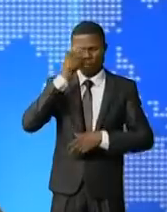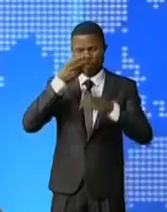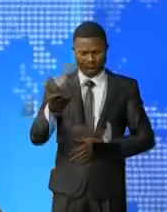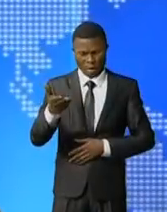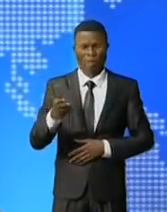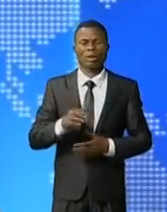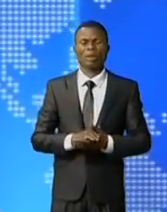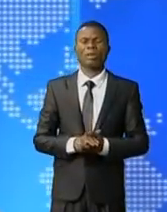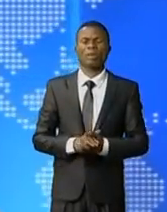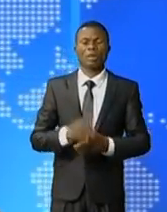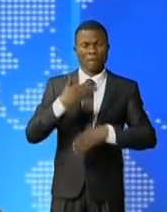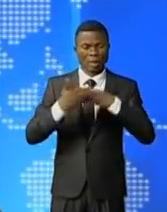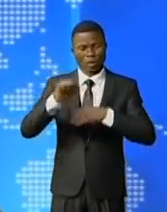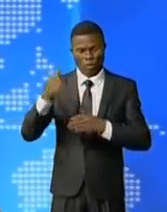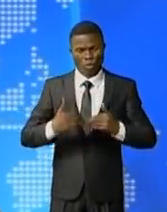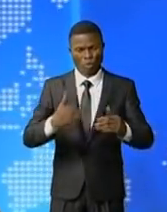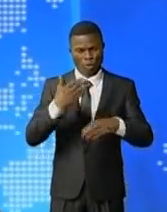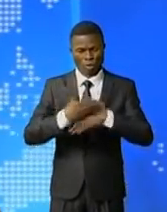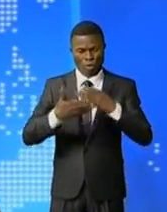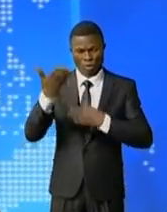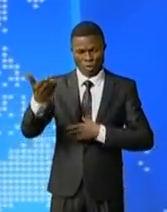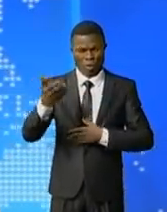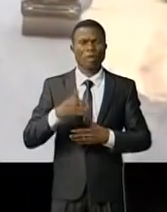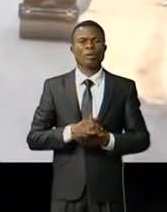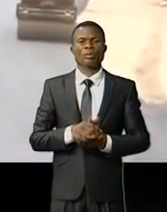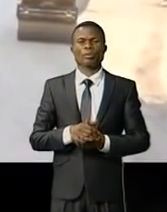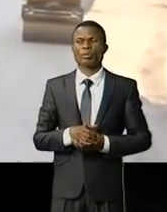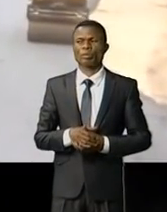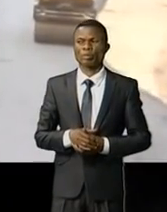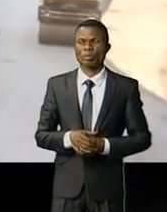d'un chantier, encore une fois, Betty Mboula Ouassassa.